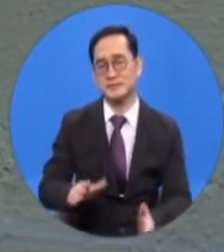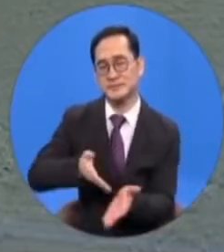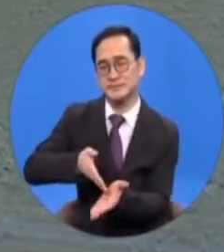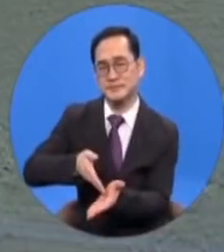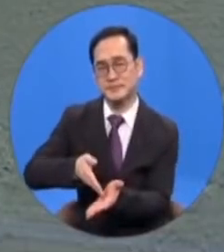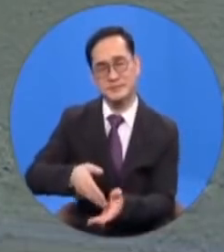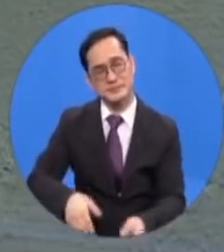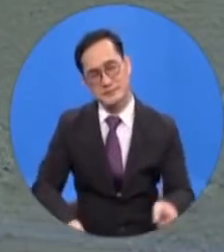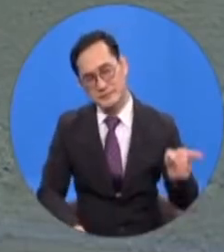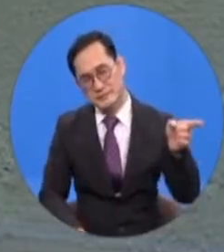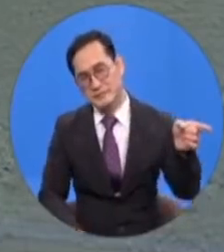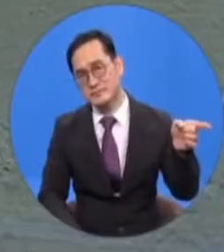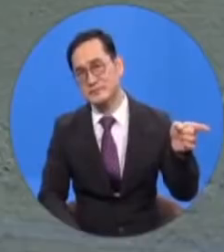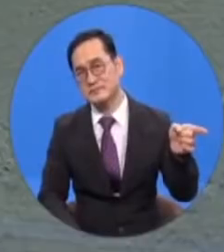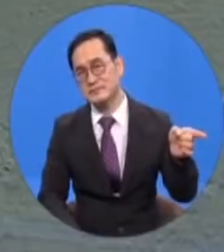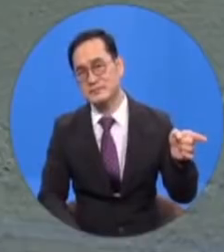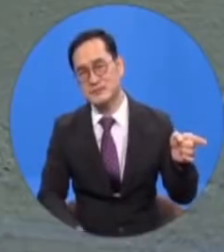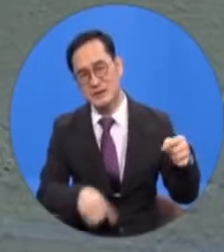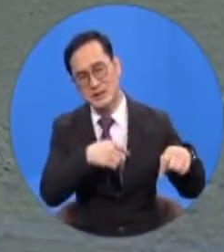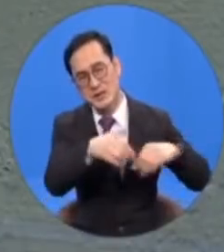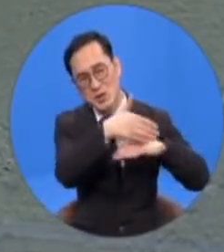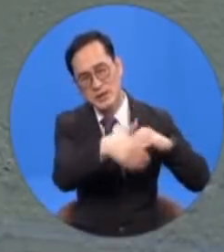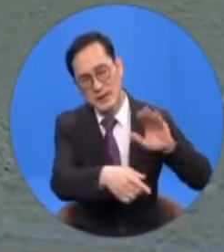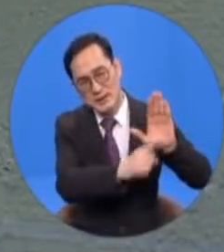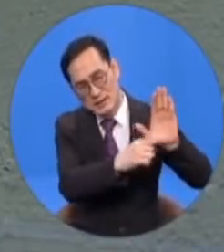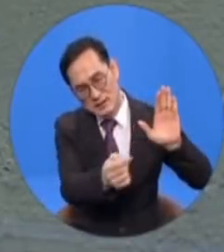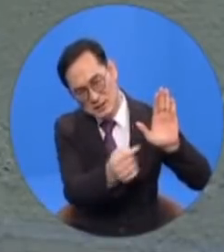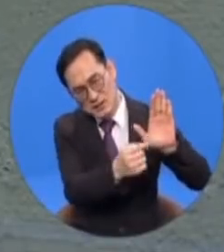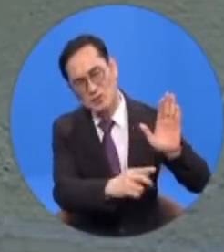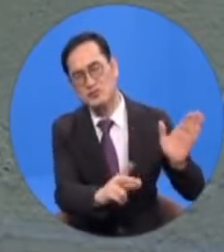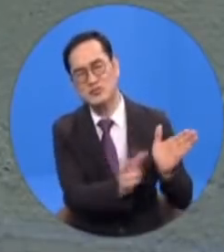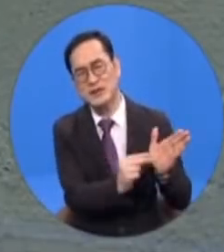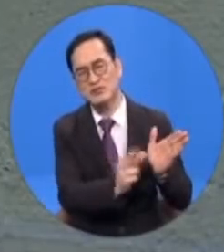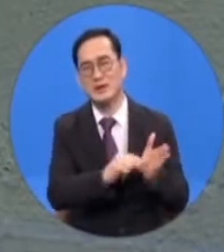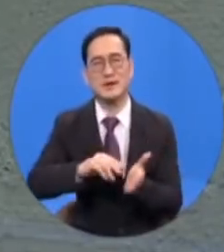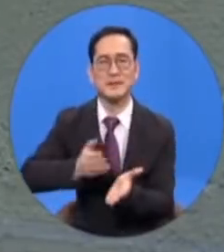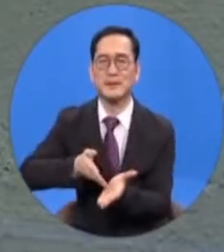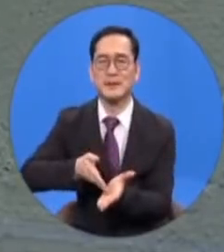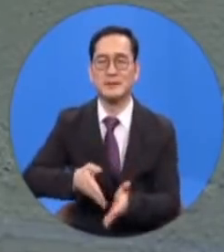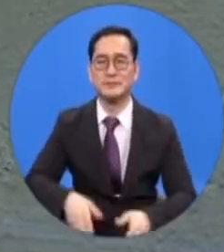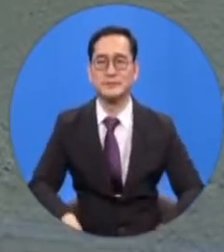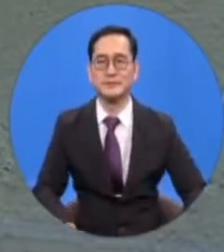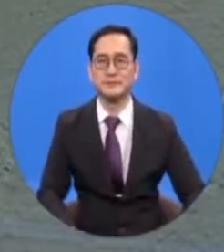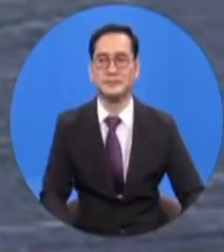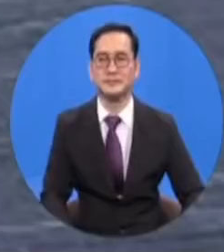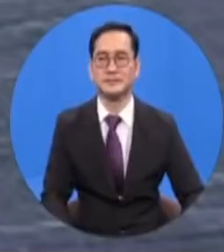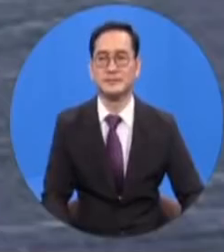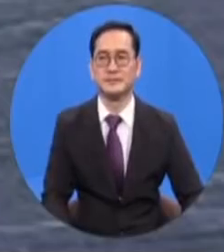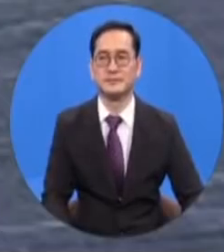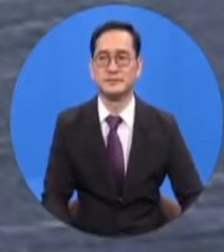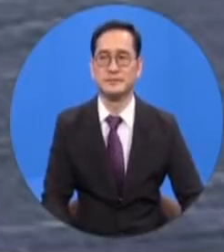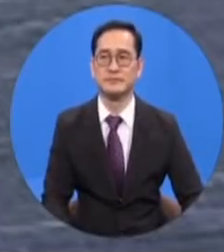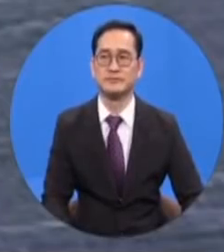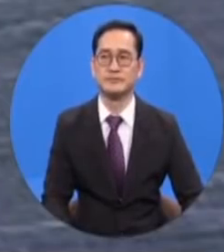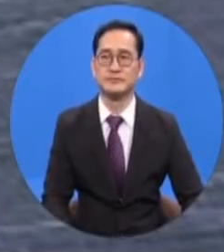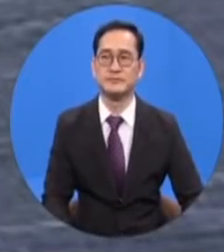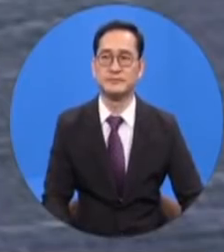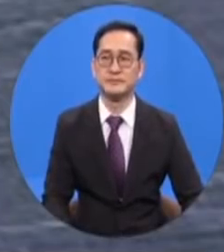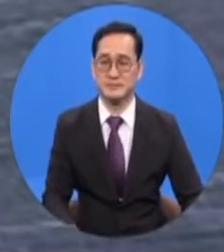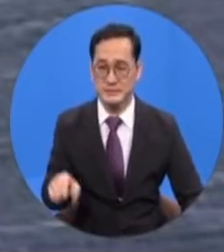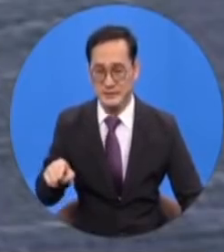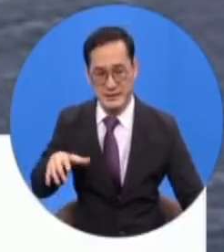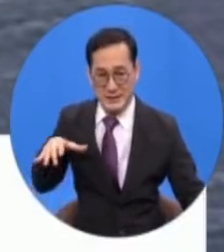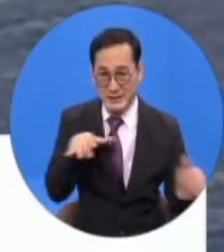보니까 저격수로서의 이 활동이 앞으로도 굉장히 활약을 할 것 같아요. 아니, 저렇게 제목만 보면 윤희숙 의원이 무슨 이재명